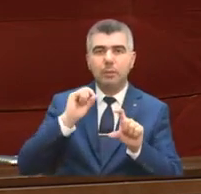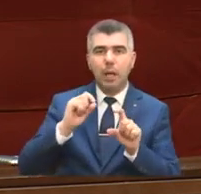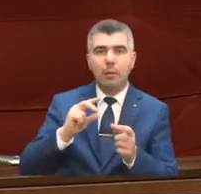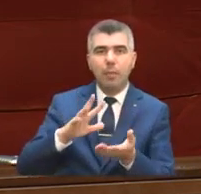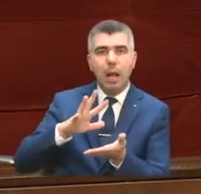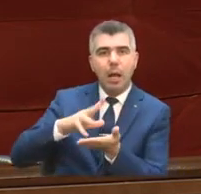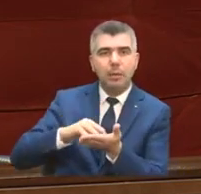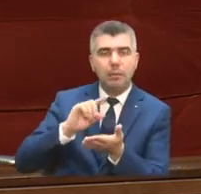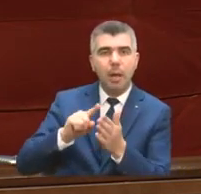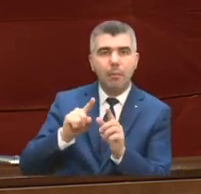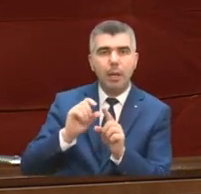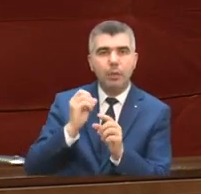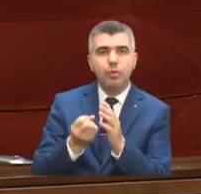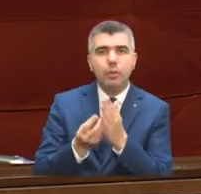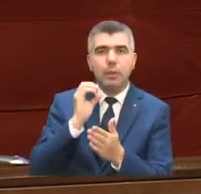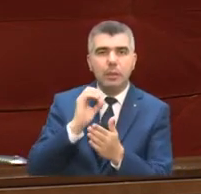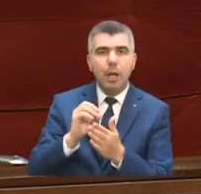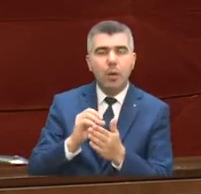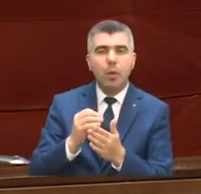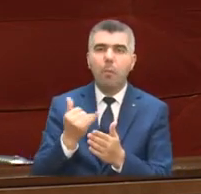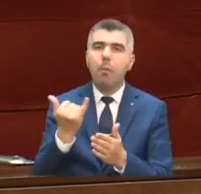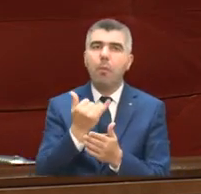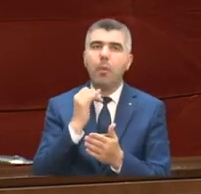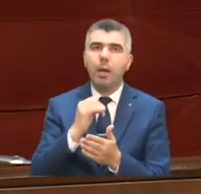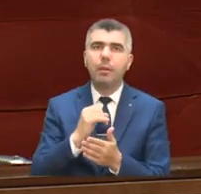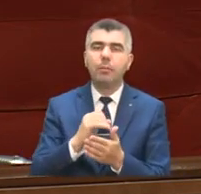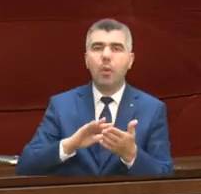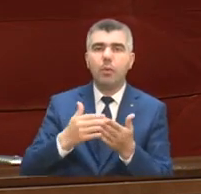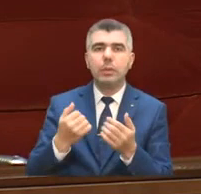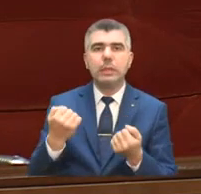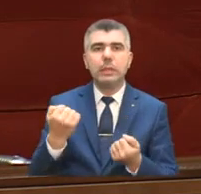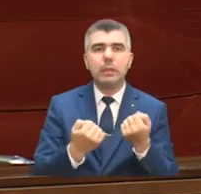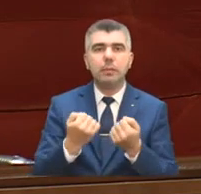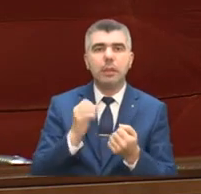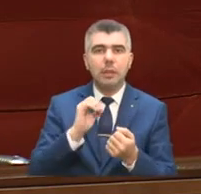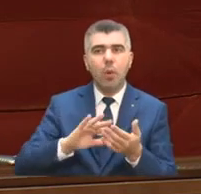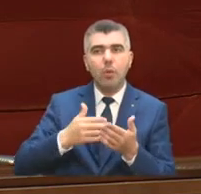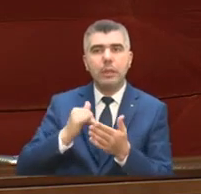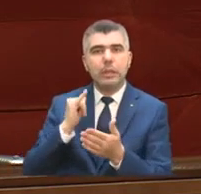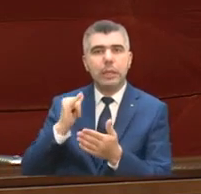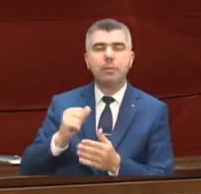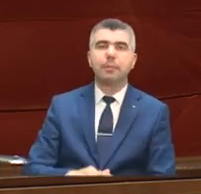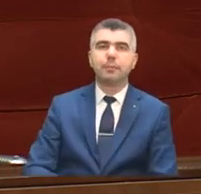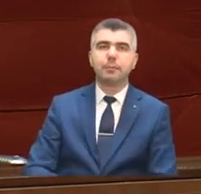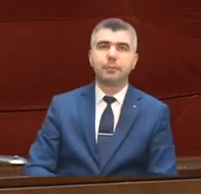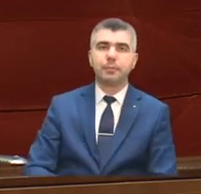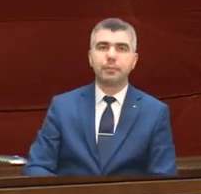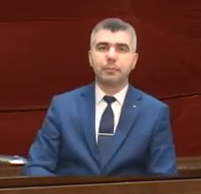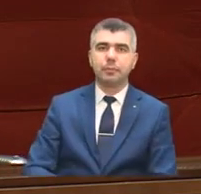المهني ويجددها كشرط تيخولو يقدر يسوق المركبات بصفة مهنية. في هذا الإطار